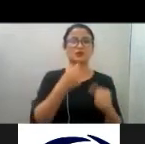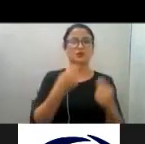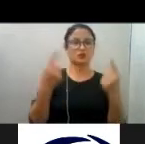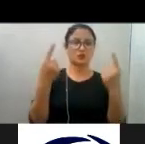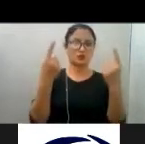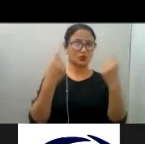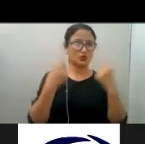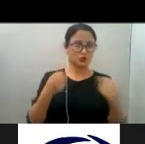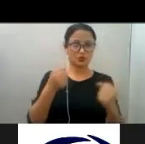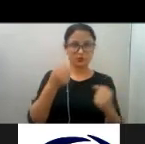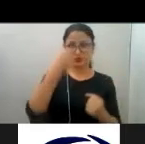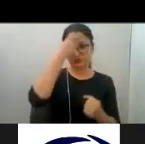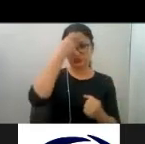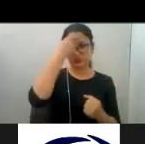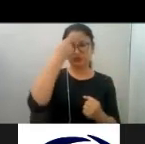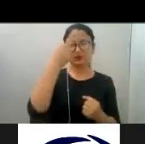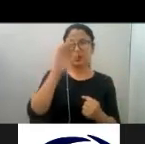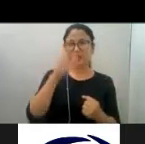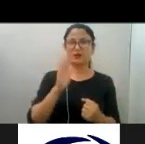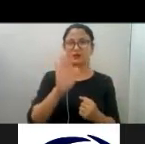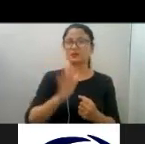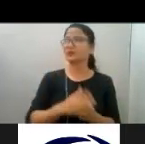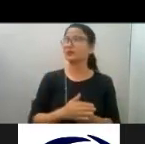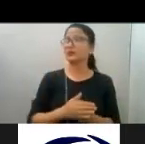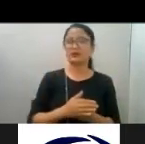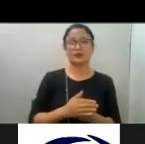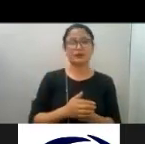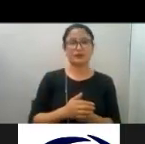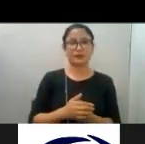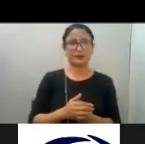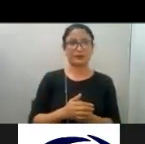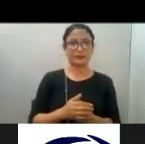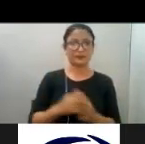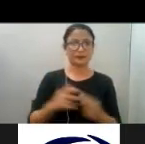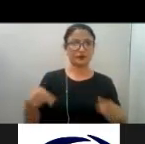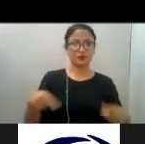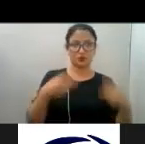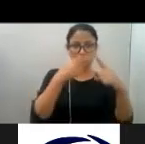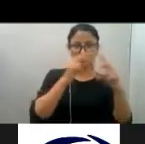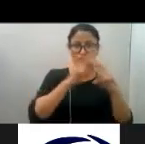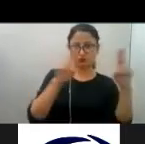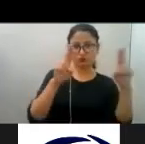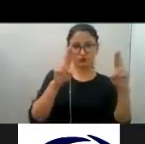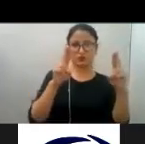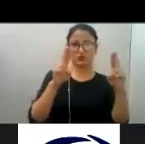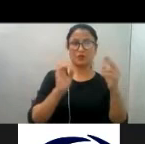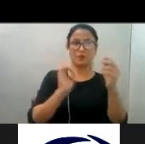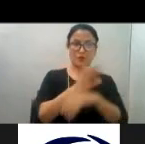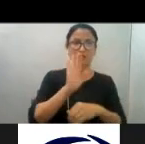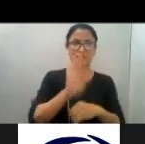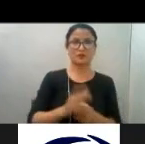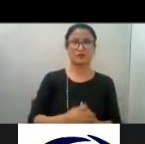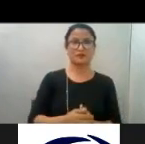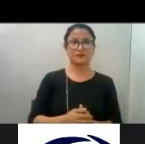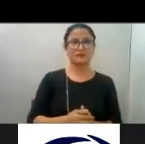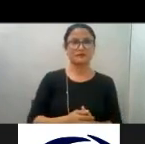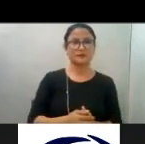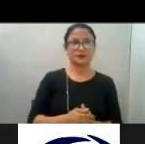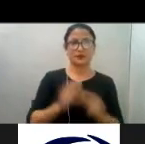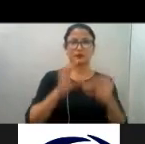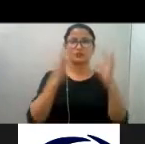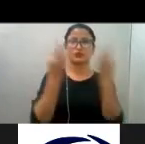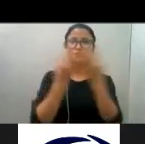रूपमा आइराखेको छ, एकदमै चुनौतीपूर्ण रूपमा चाहिँ बढ्दै गइराखेको छ विश्वमा